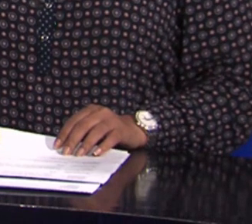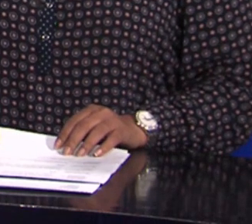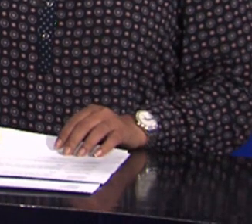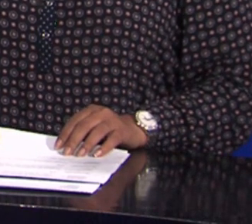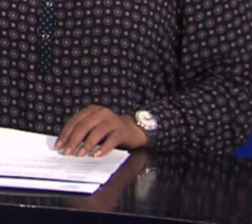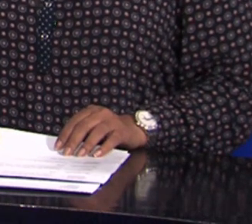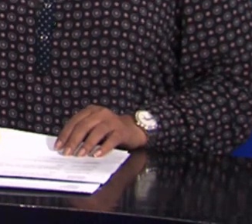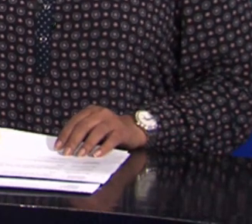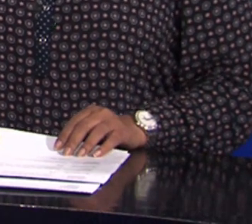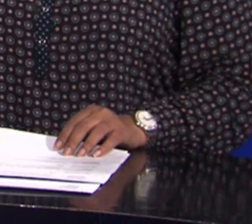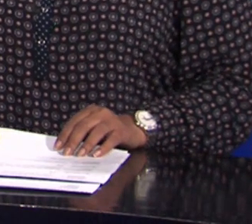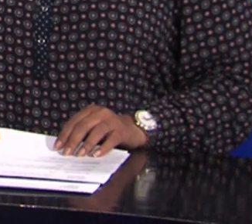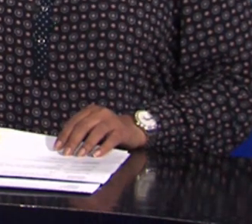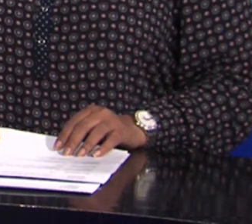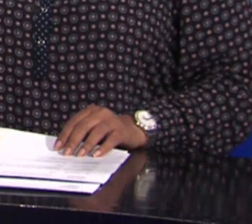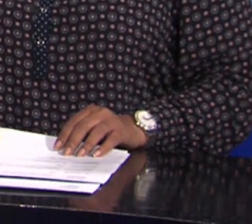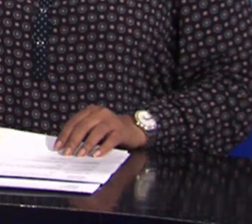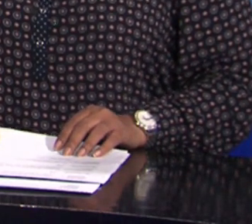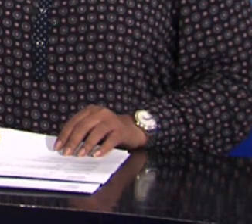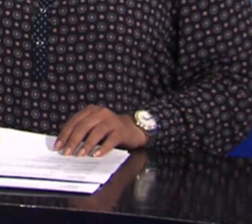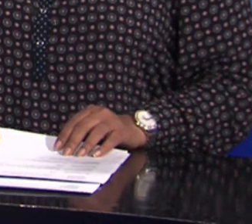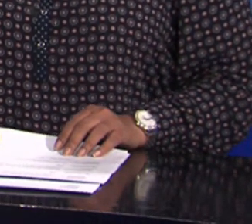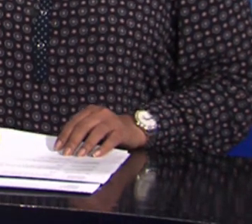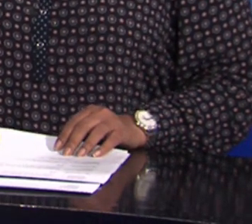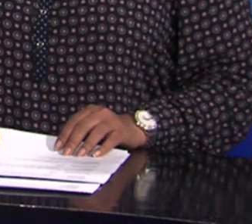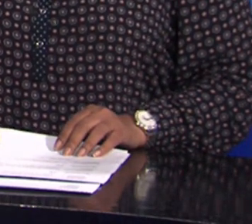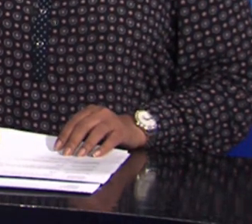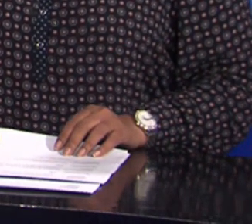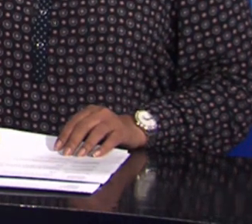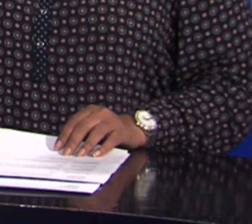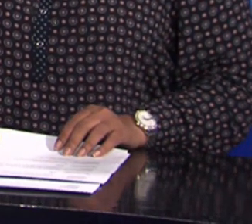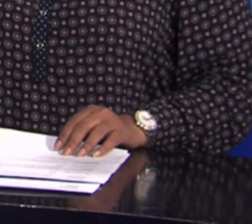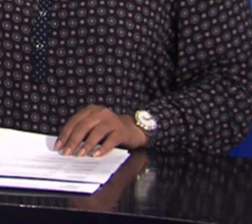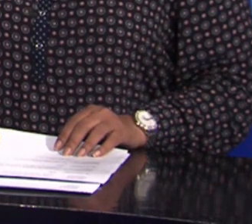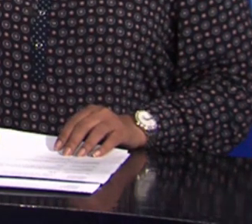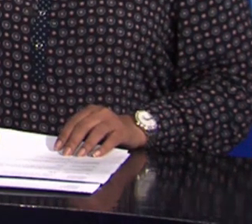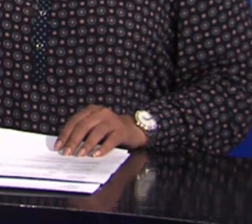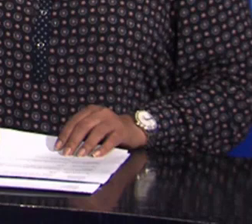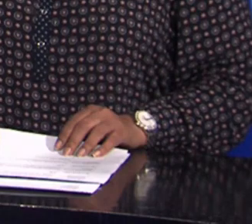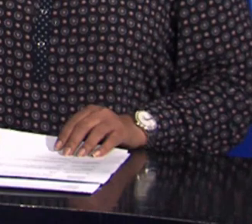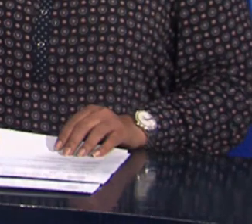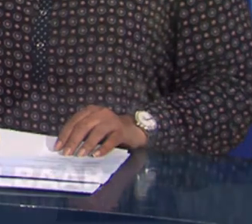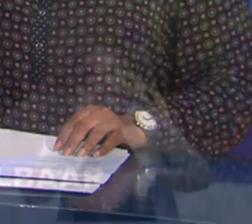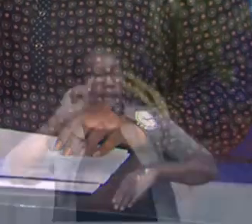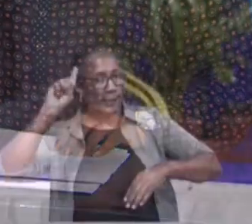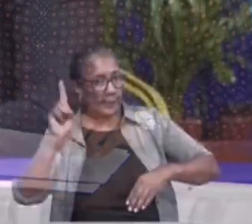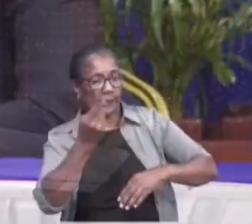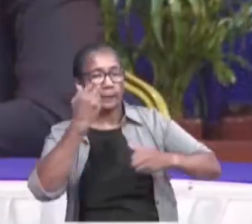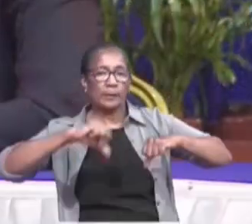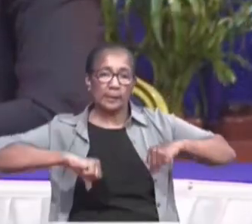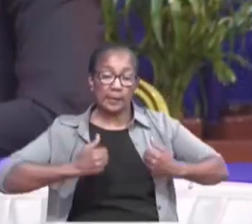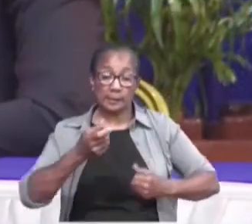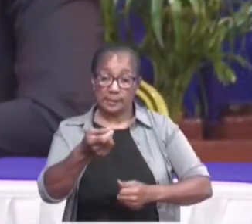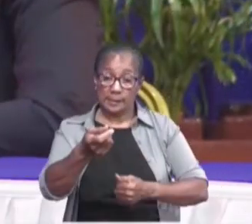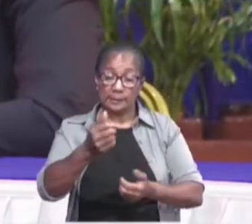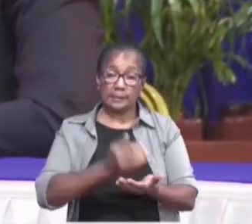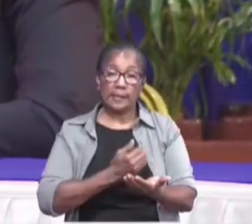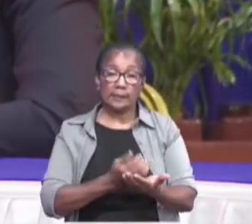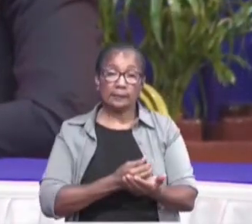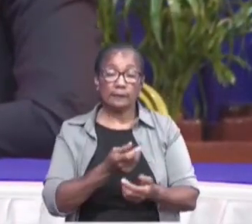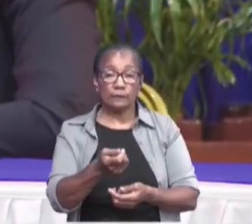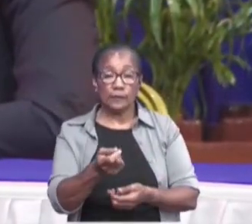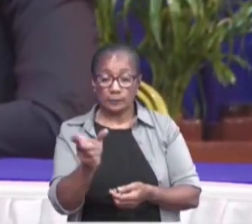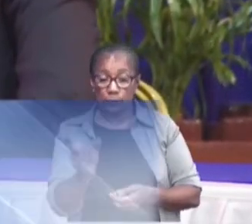zich ervan bewust dat velen in de problemen zijn geraakt door de COVID-19-pandemie. Geld moet aan de andere kant door